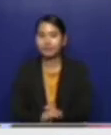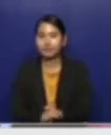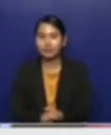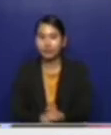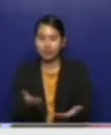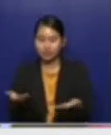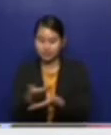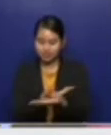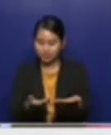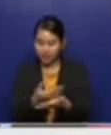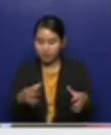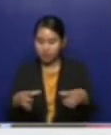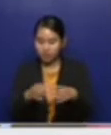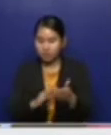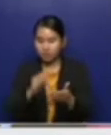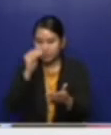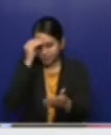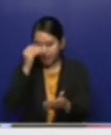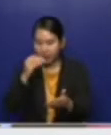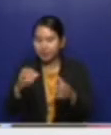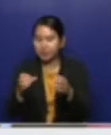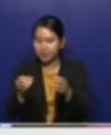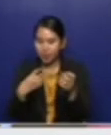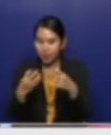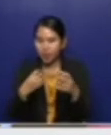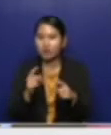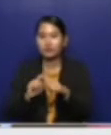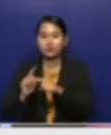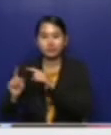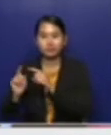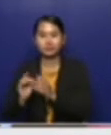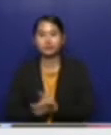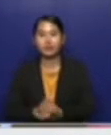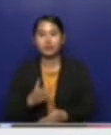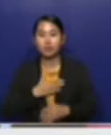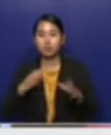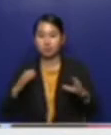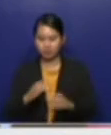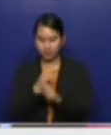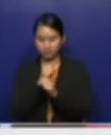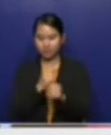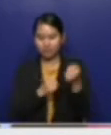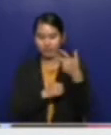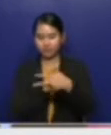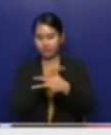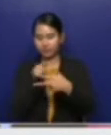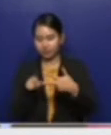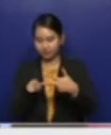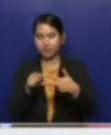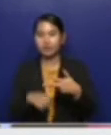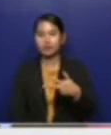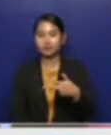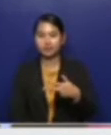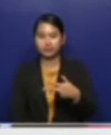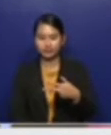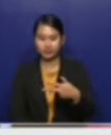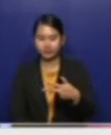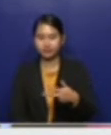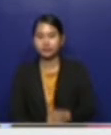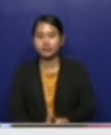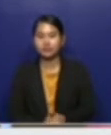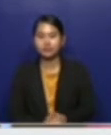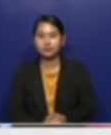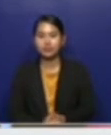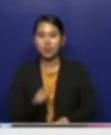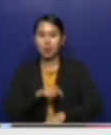ของนิสิตนักศึกษานักเรียนตลอดจนพี่น้องประชาชนผมสรุปเป็น3ประเด็นหลักๆครับท่านประธานครับท่านประธานครับผมมีเวล